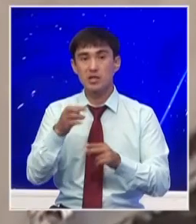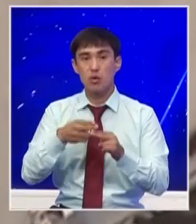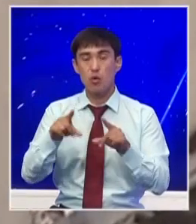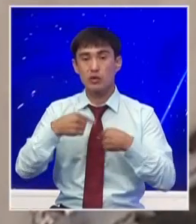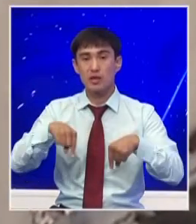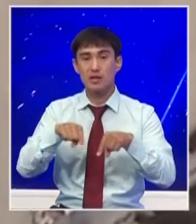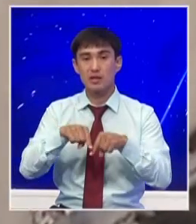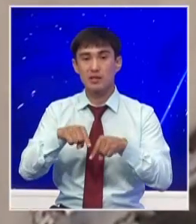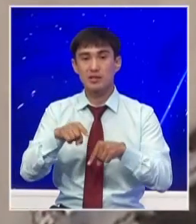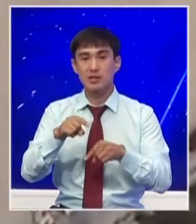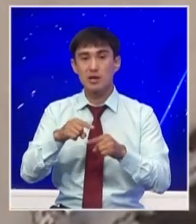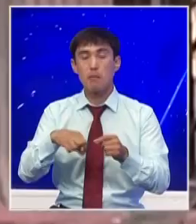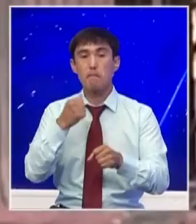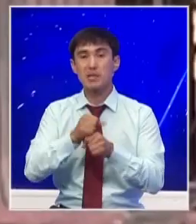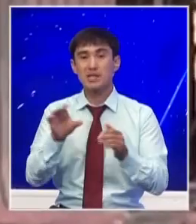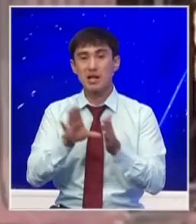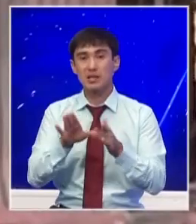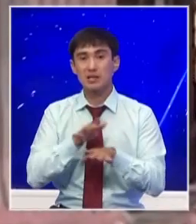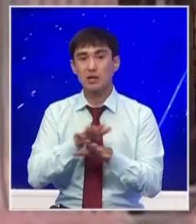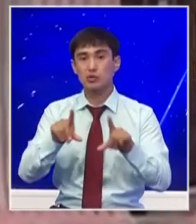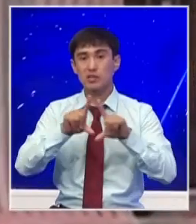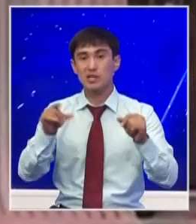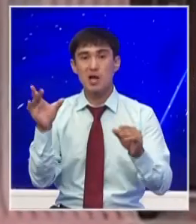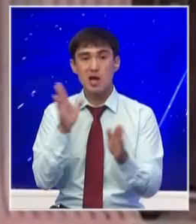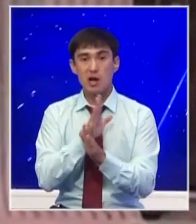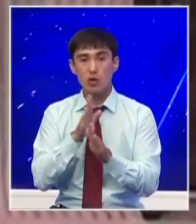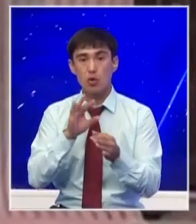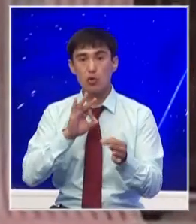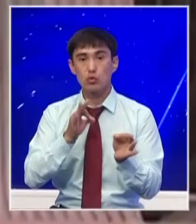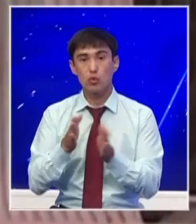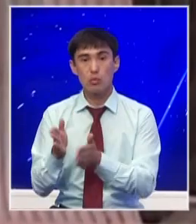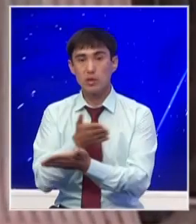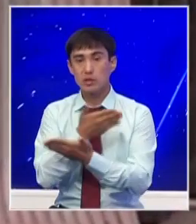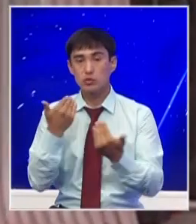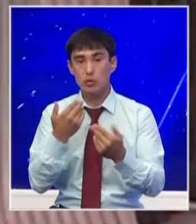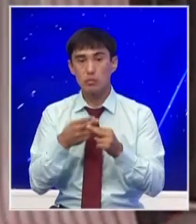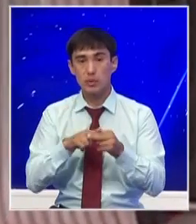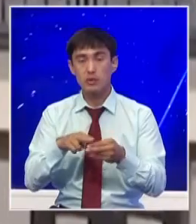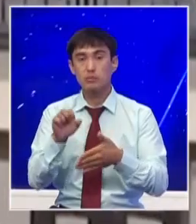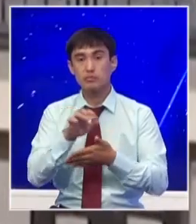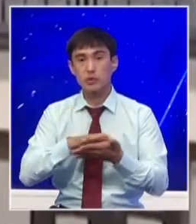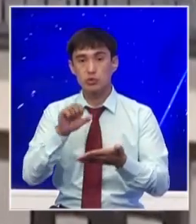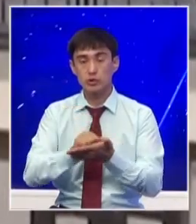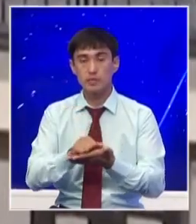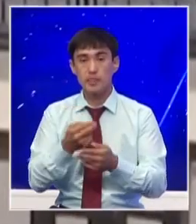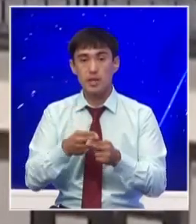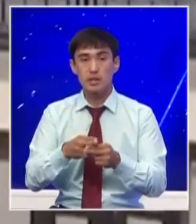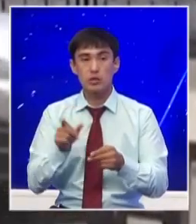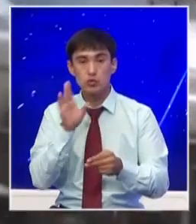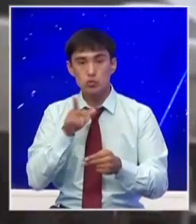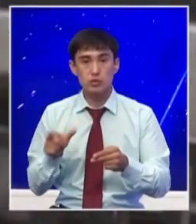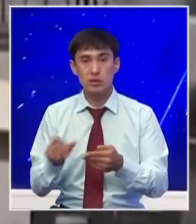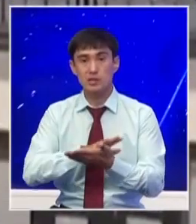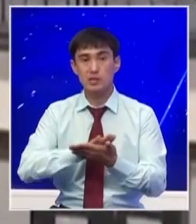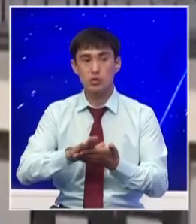мен Топар кентіндегі бас электрді тарату станциясында экологиялық нормаға қайшы келетін әрекеттер анықталды. Топардағы орталықта ағын суды тазалау